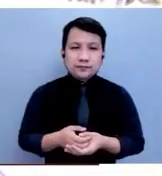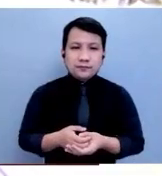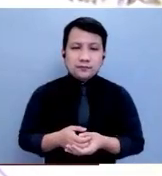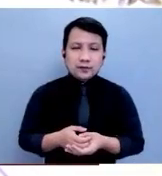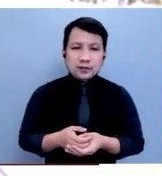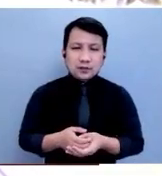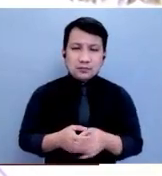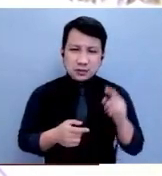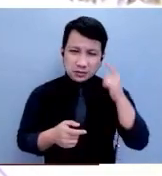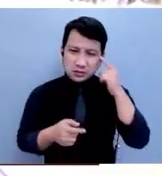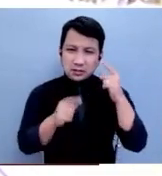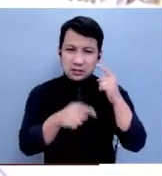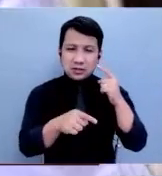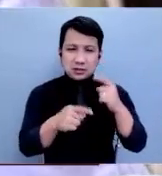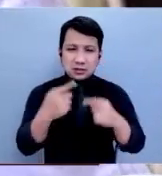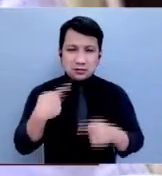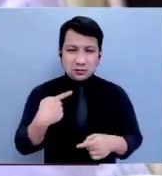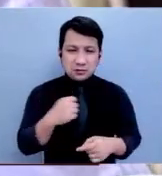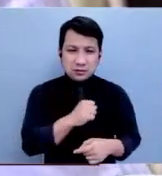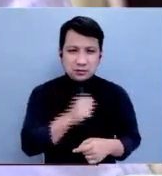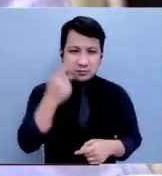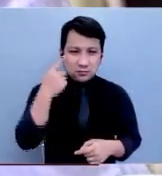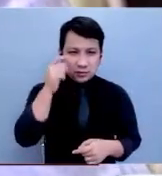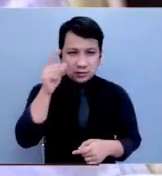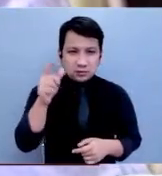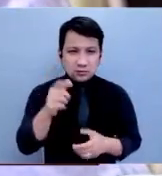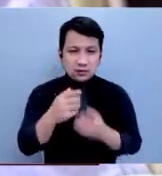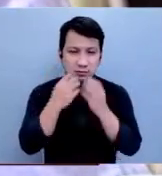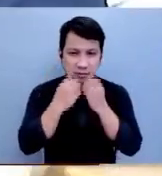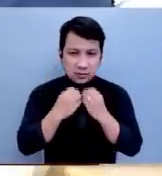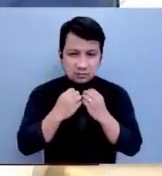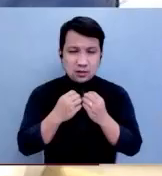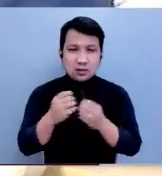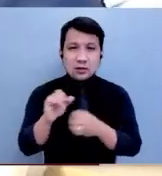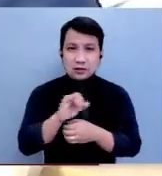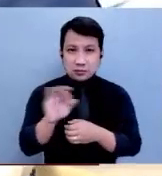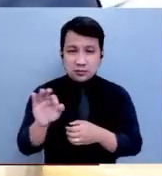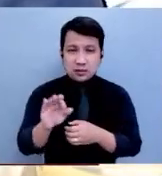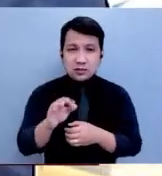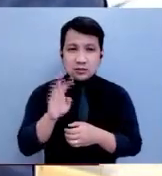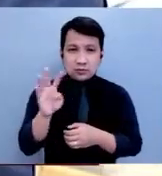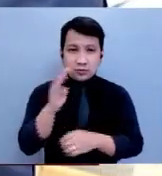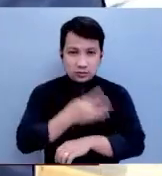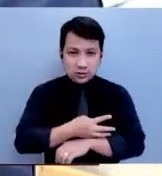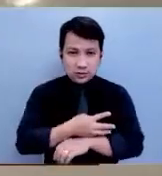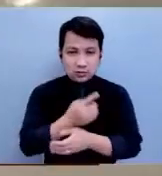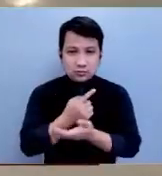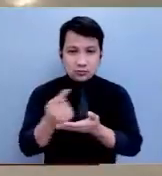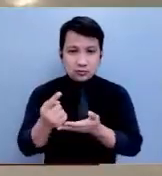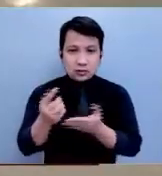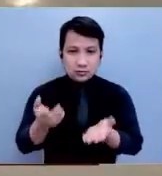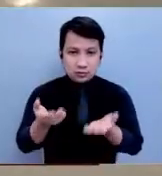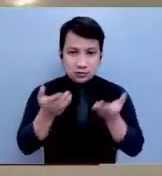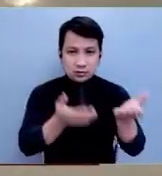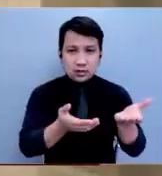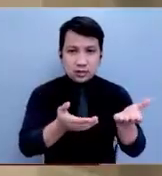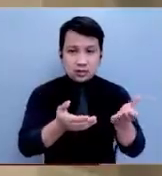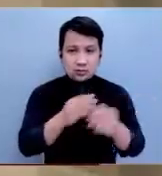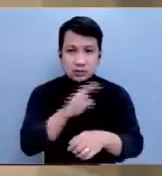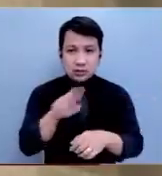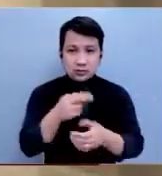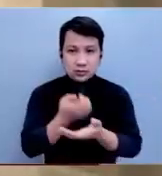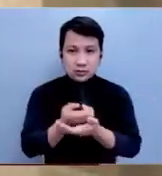Tingin naman ni Senator Ping Lacson, malaking tipid ang maidudulot ng four-day work week na isinusulong ng National Economic and